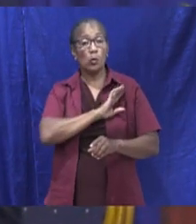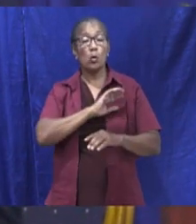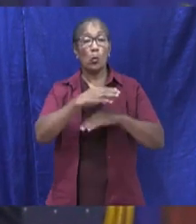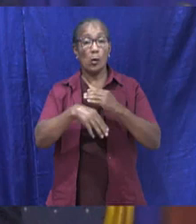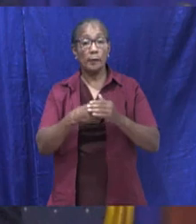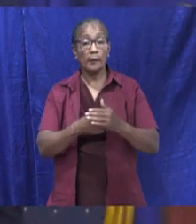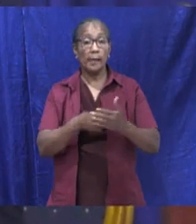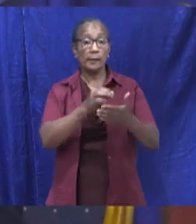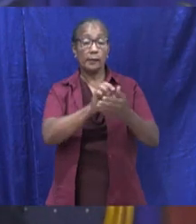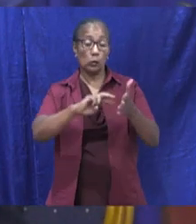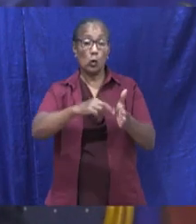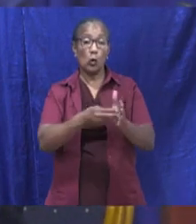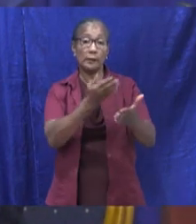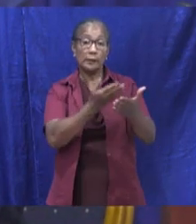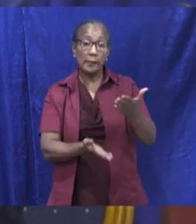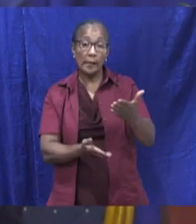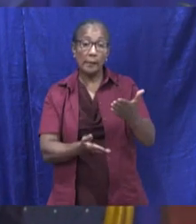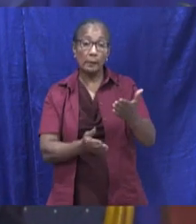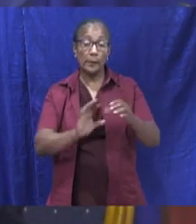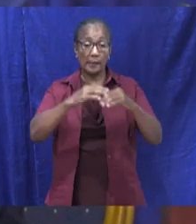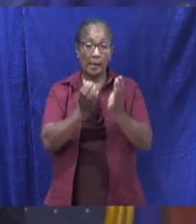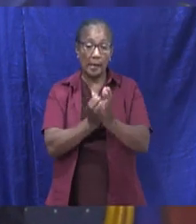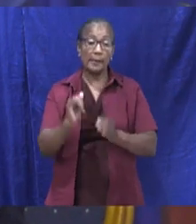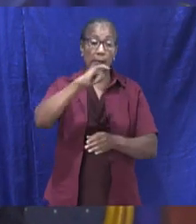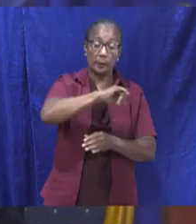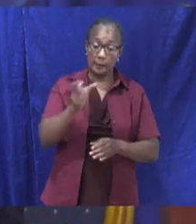contract met alle repatrianten worden getekend.